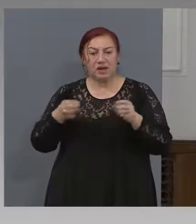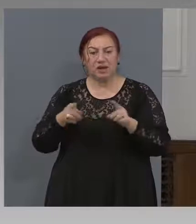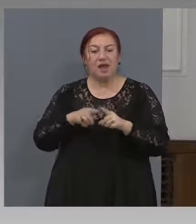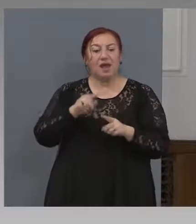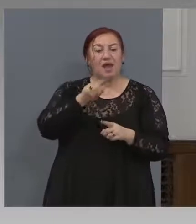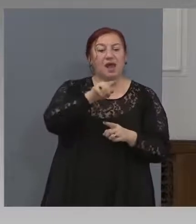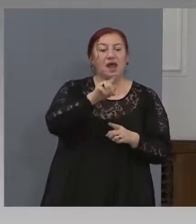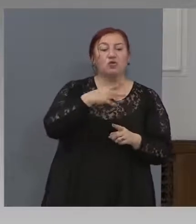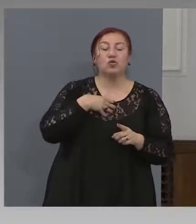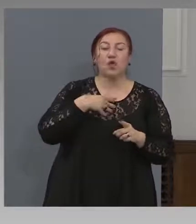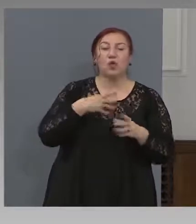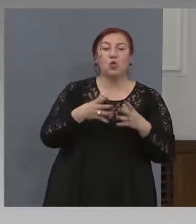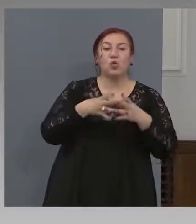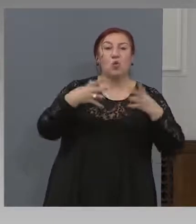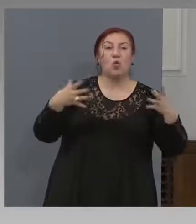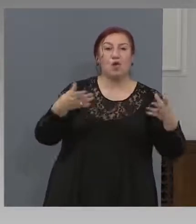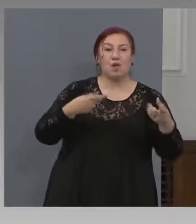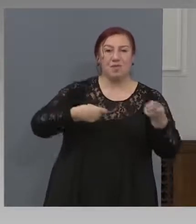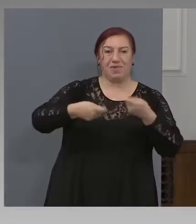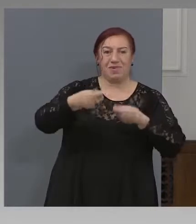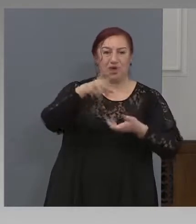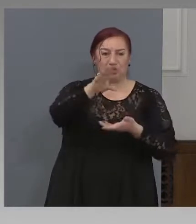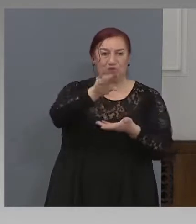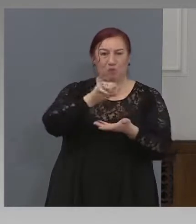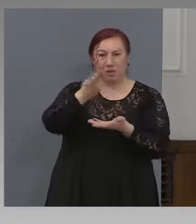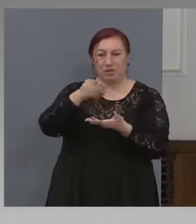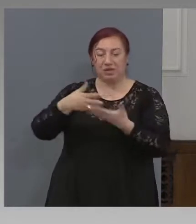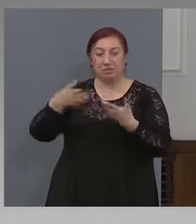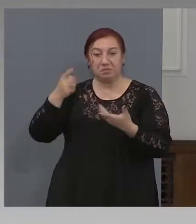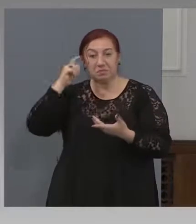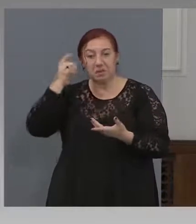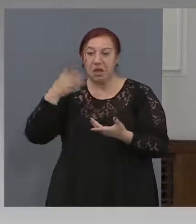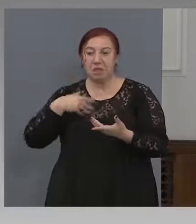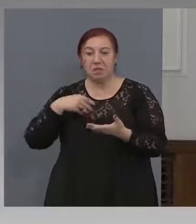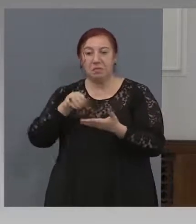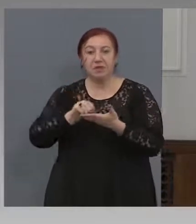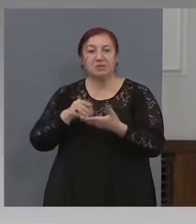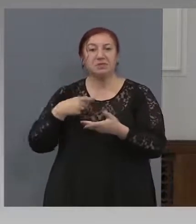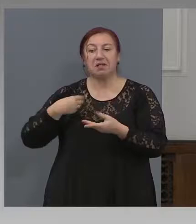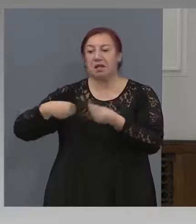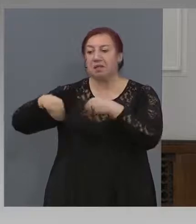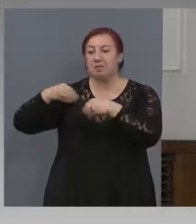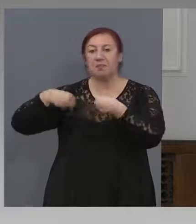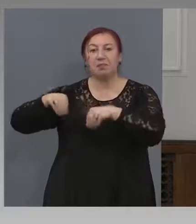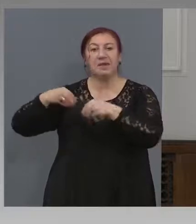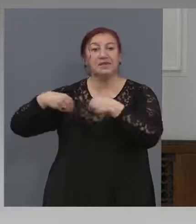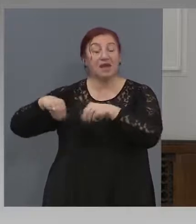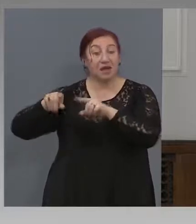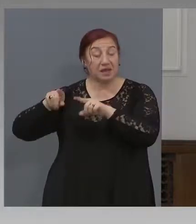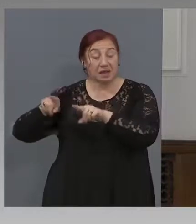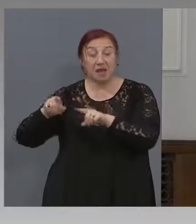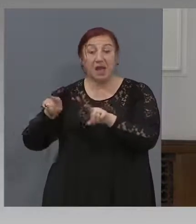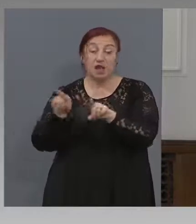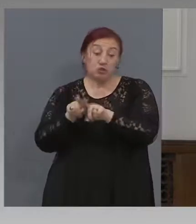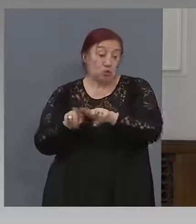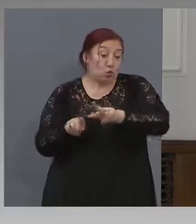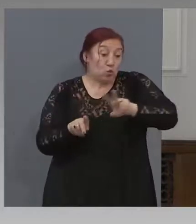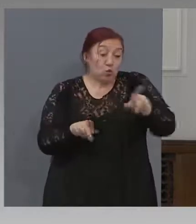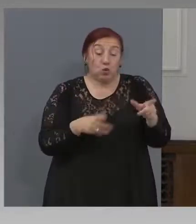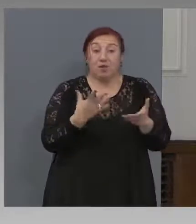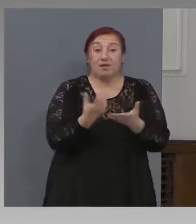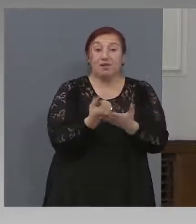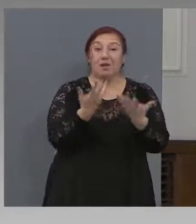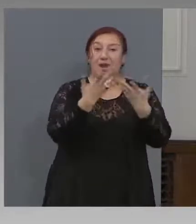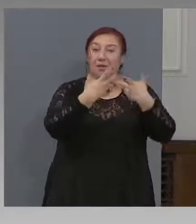намерили и пазарния смисъл от всичко това, така и другите оператори да намерят наистина и механизъм,